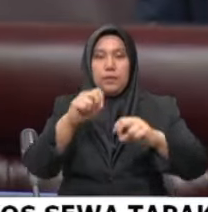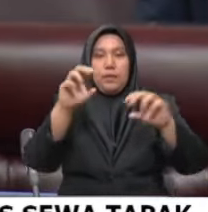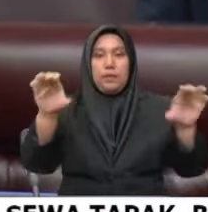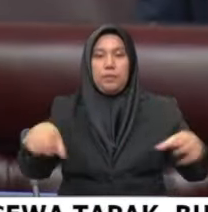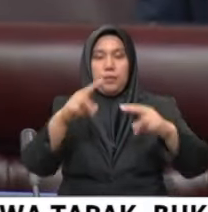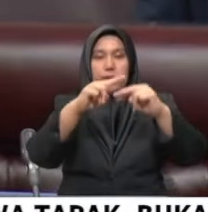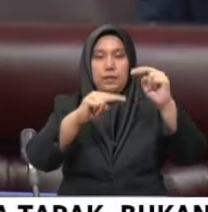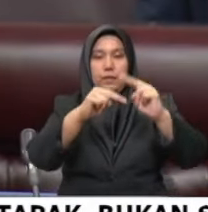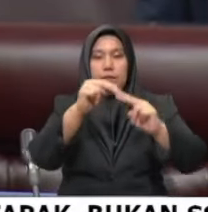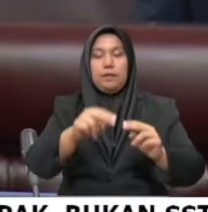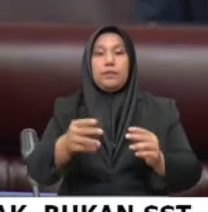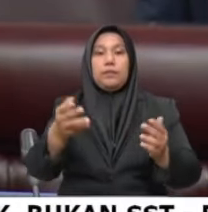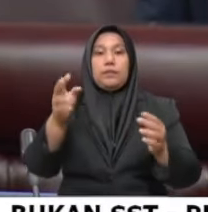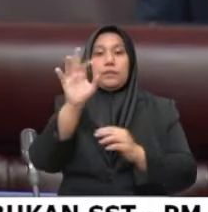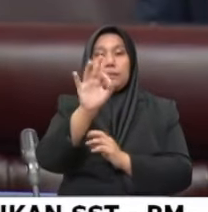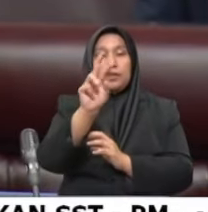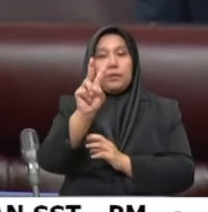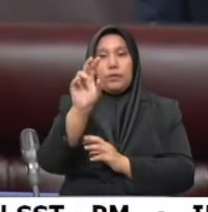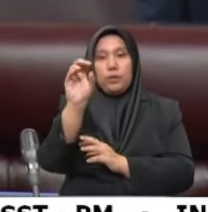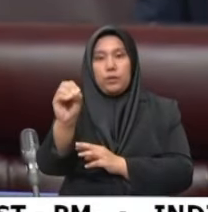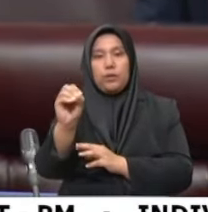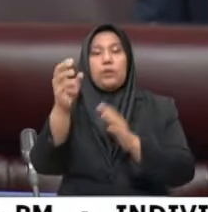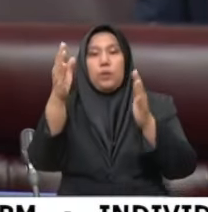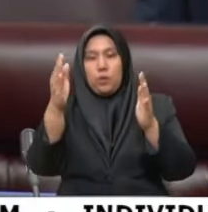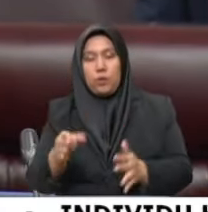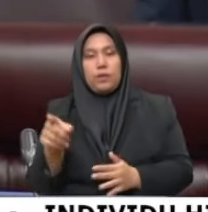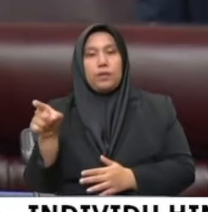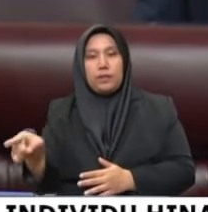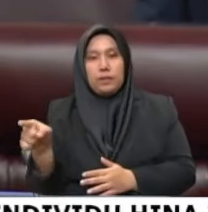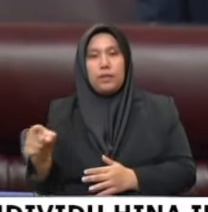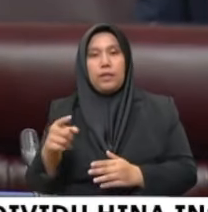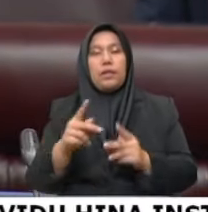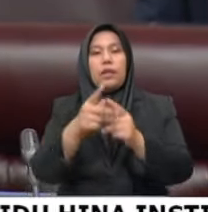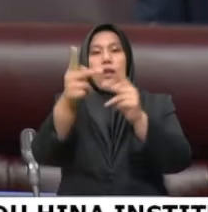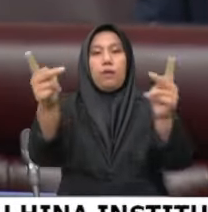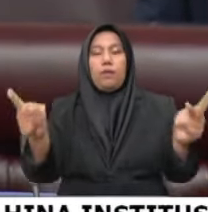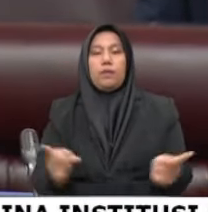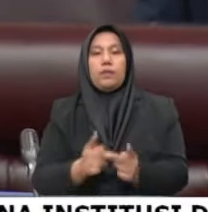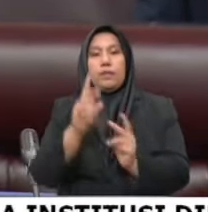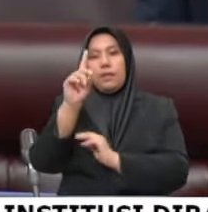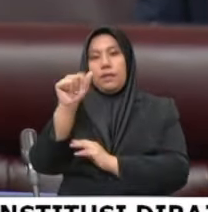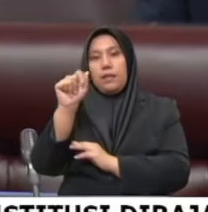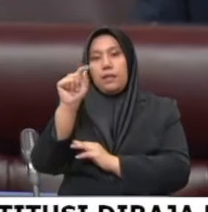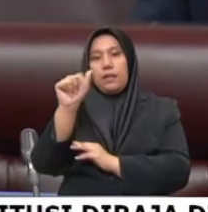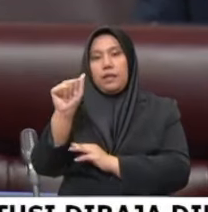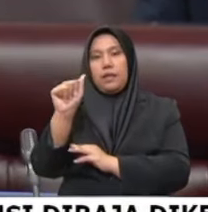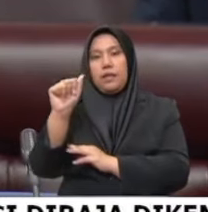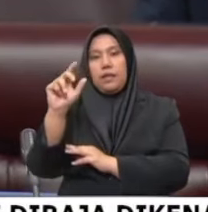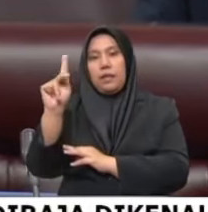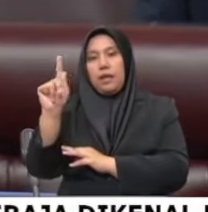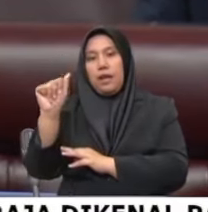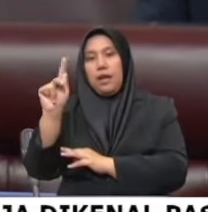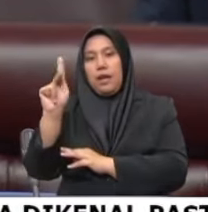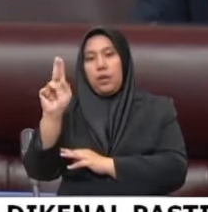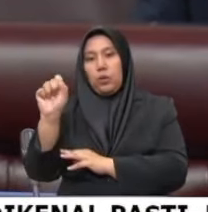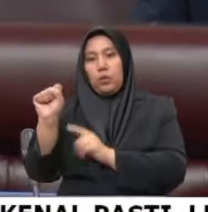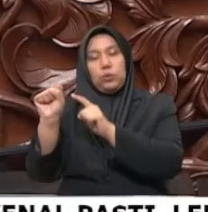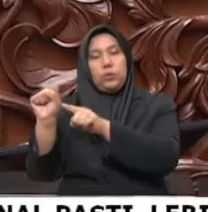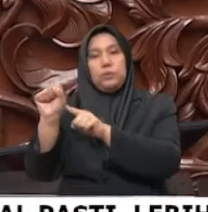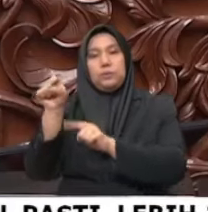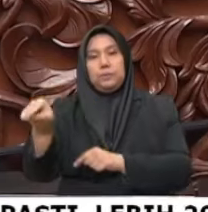keperluan 920 orang penduduk di kawasan Data Katkus tersebut. Sekian, terima kasih. Sekarang saya jemput Senator Dato'